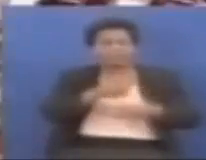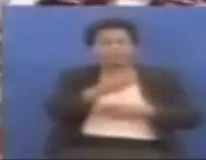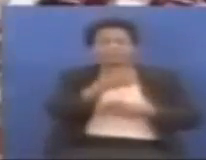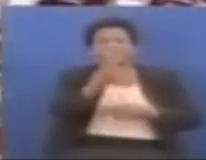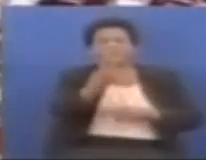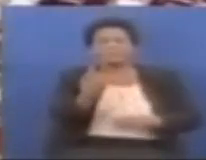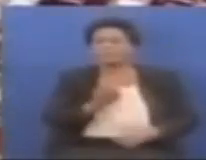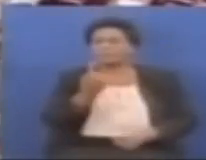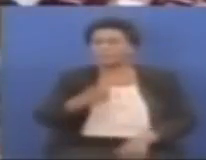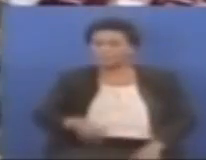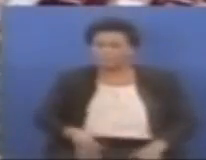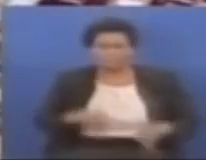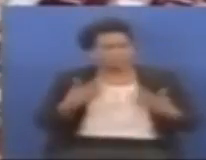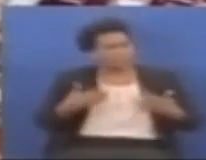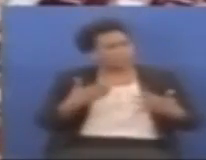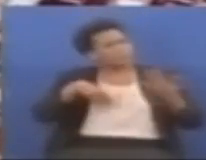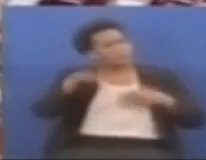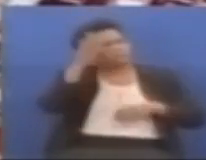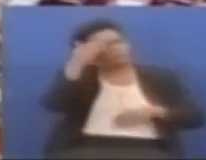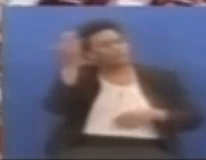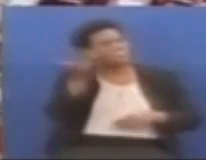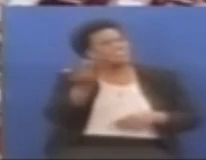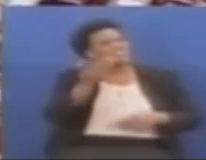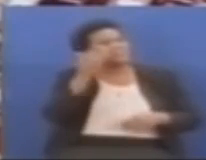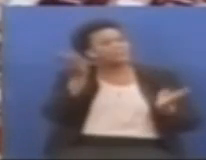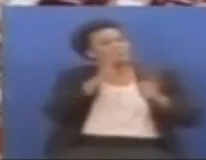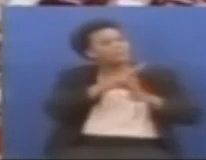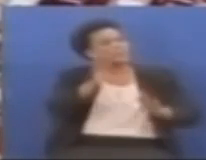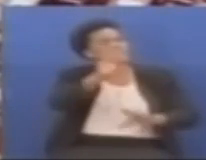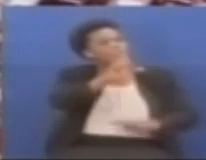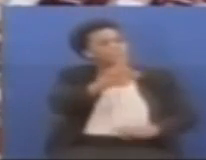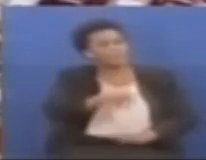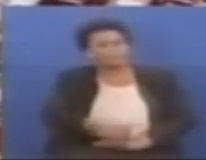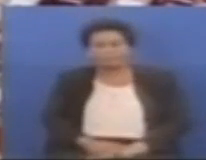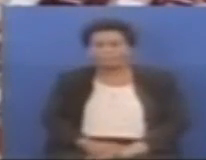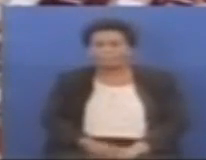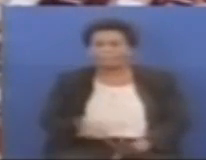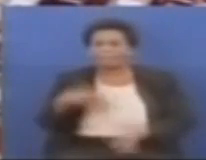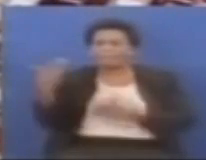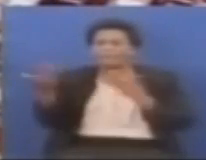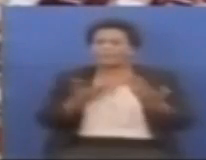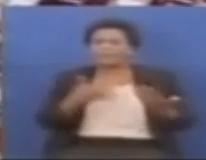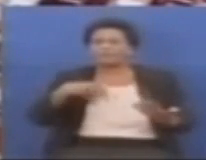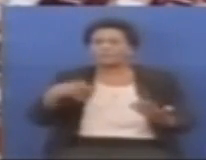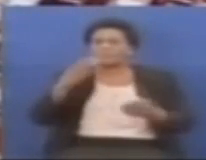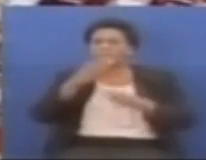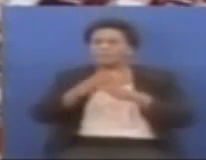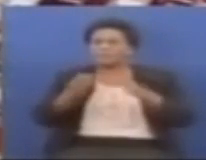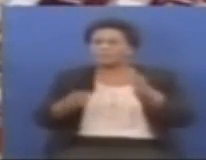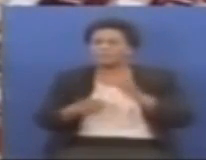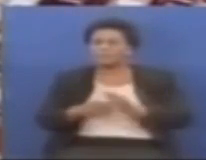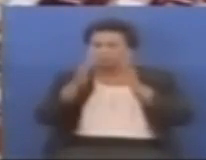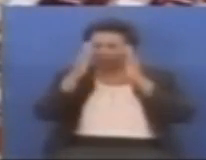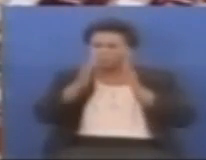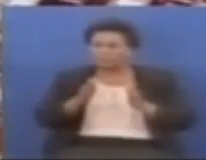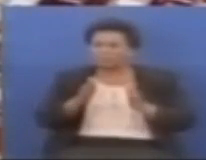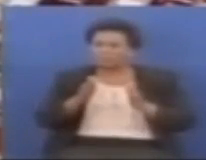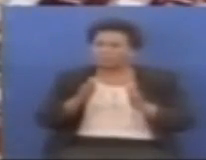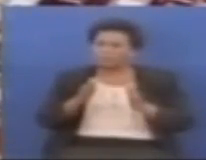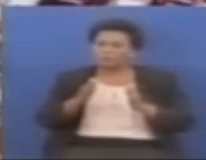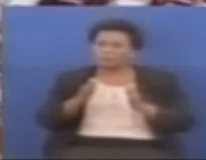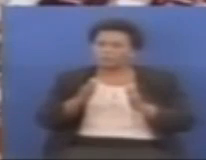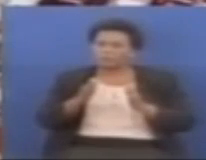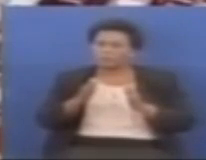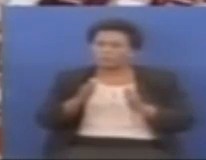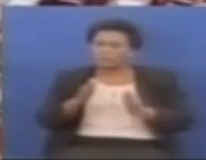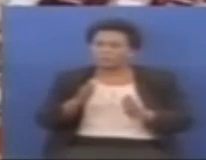Lini zitajengwa, Mheshimiwa Naibu Waziri Ujenzi, Uchukuzi na Mawasiliano, Elias Kwandikwa?